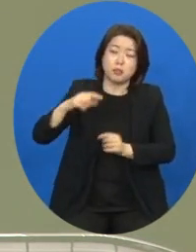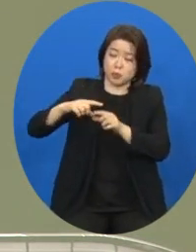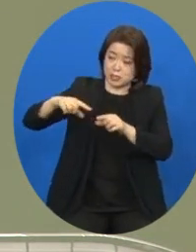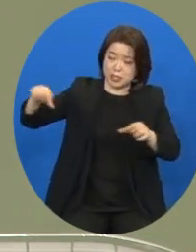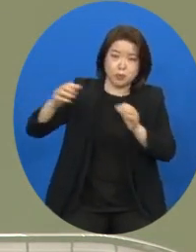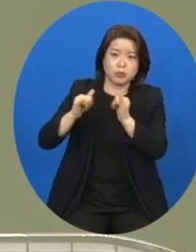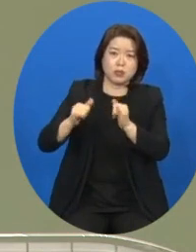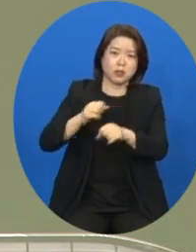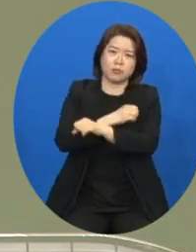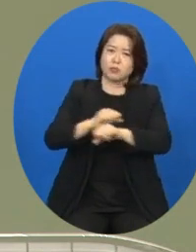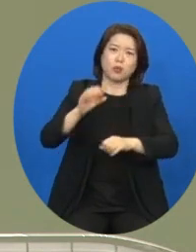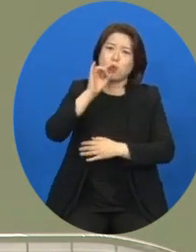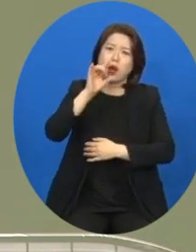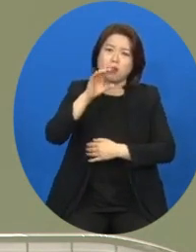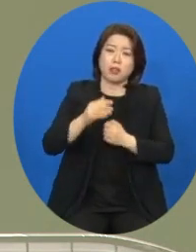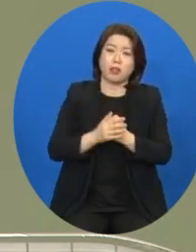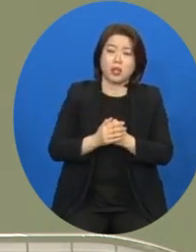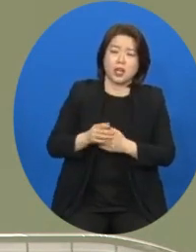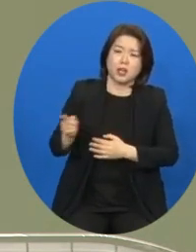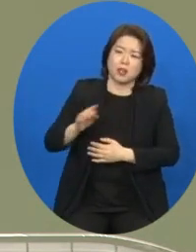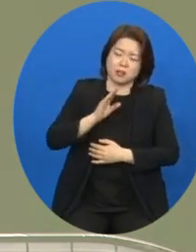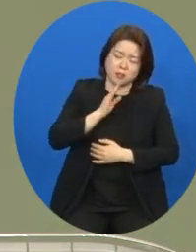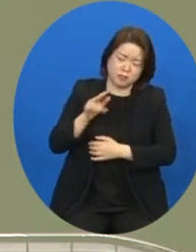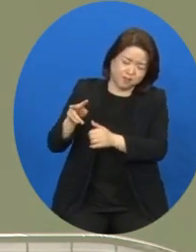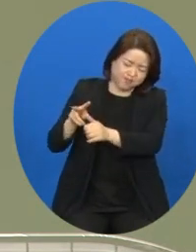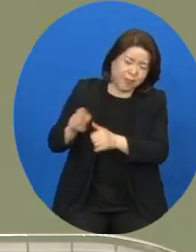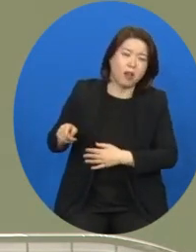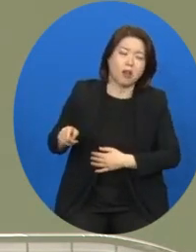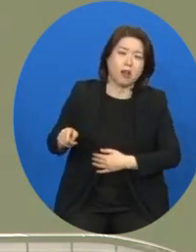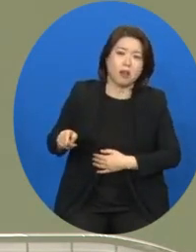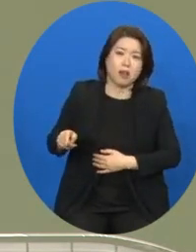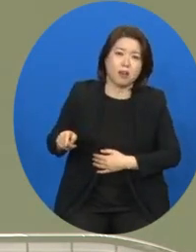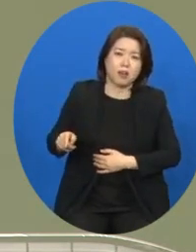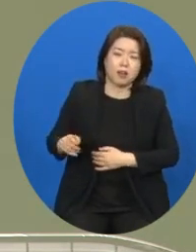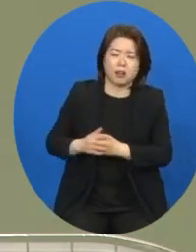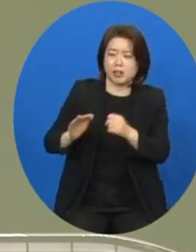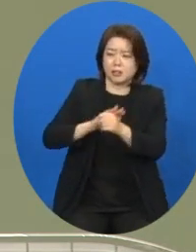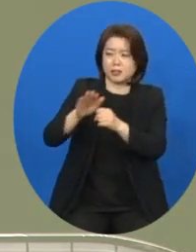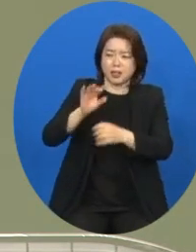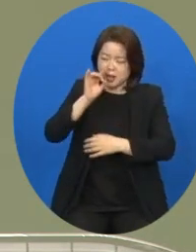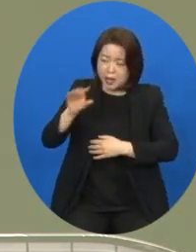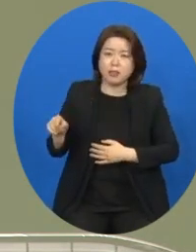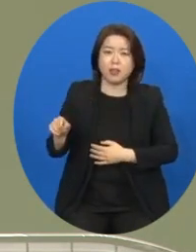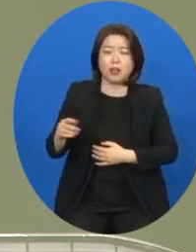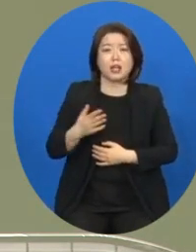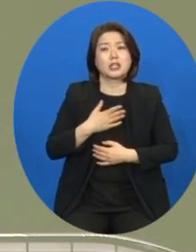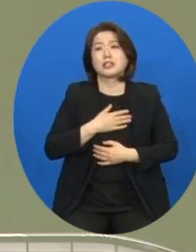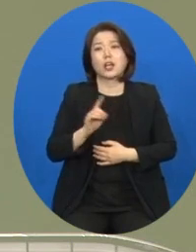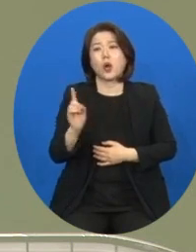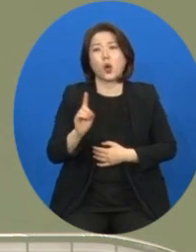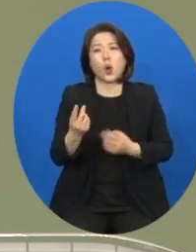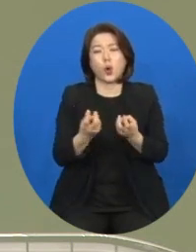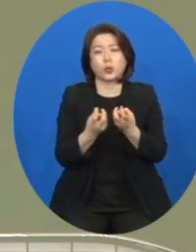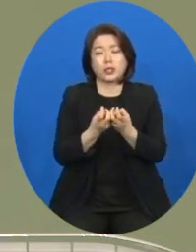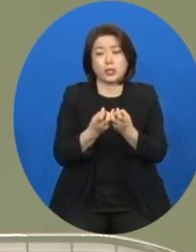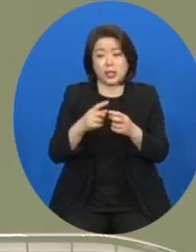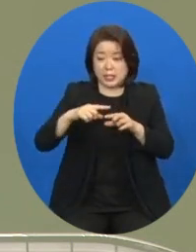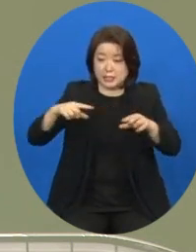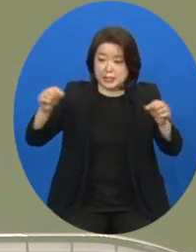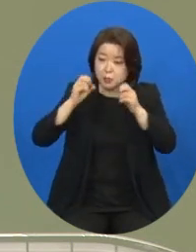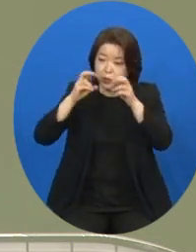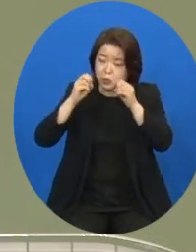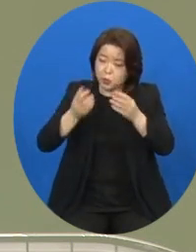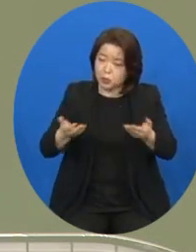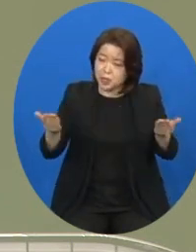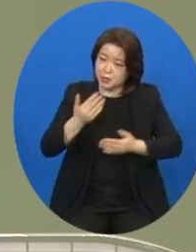됩니다. 하나님 정말 미워 죽겠습니다. 사랑이 안 되는데 하나님 제가 일본 선교사로 계속